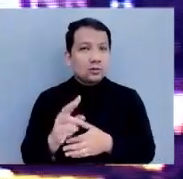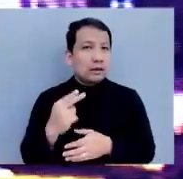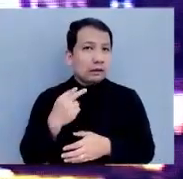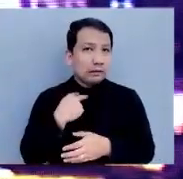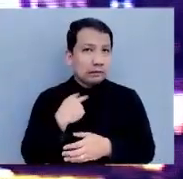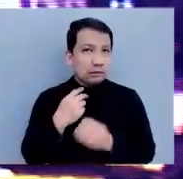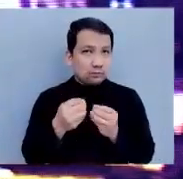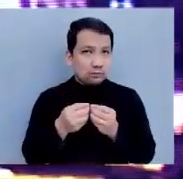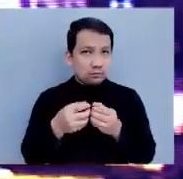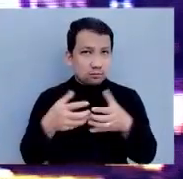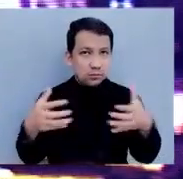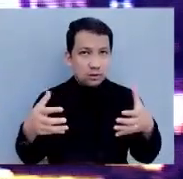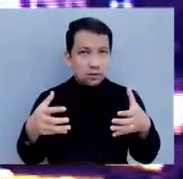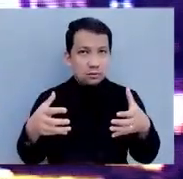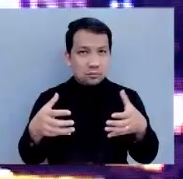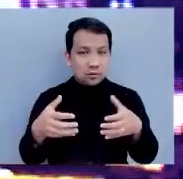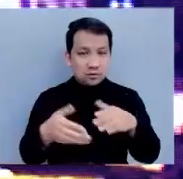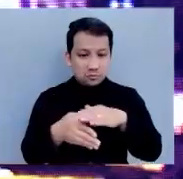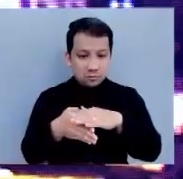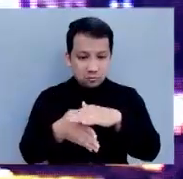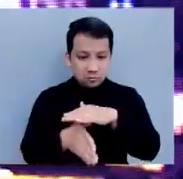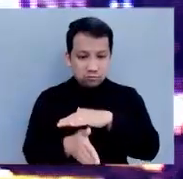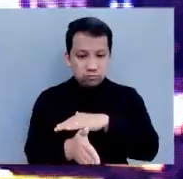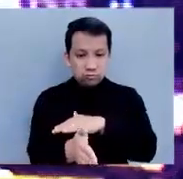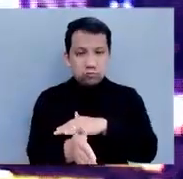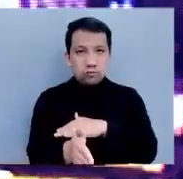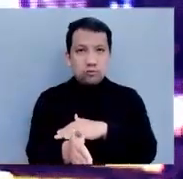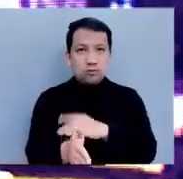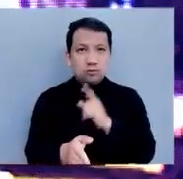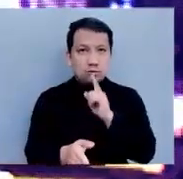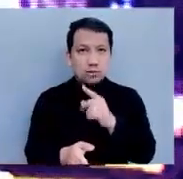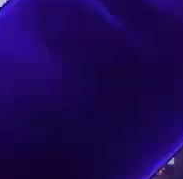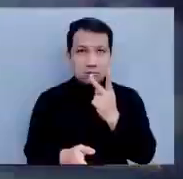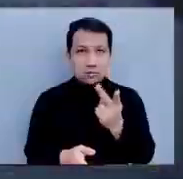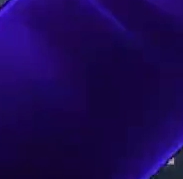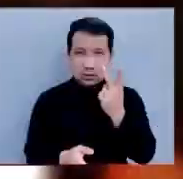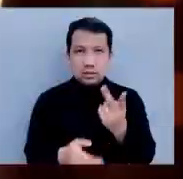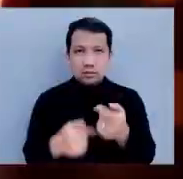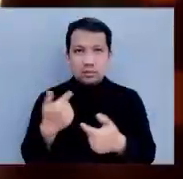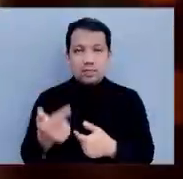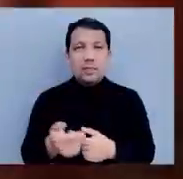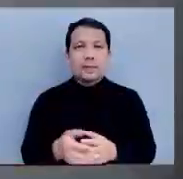na submersible sa North Atlantic. Pakinggan natin ang katotohanan.